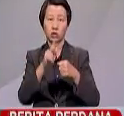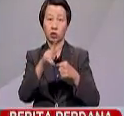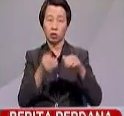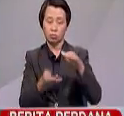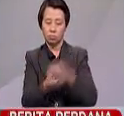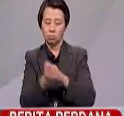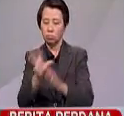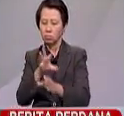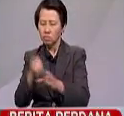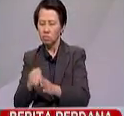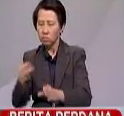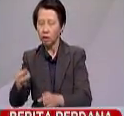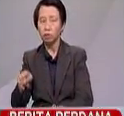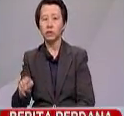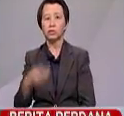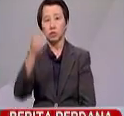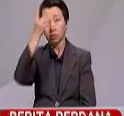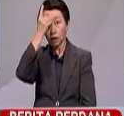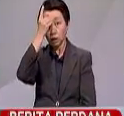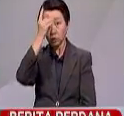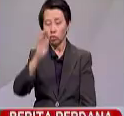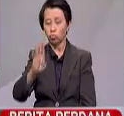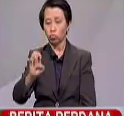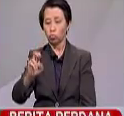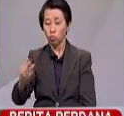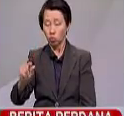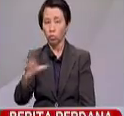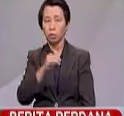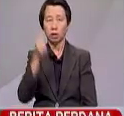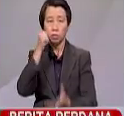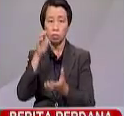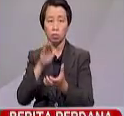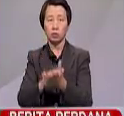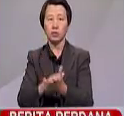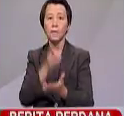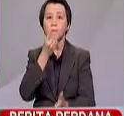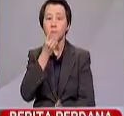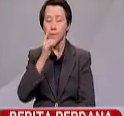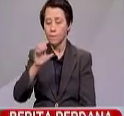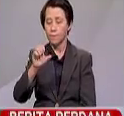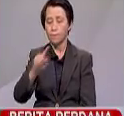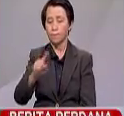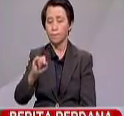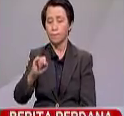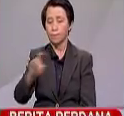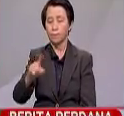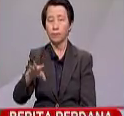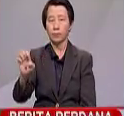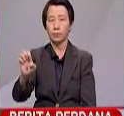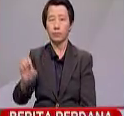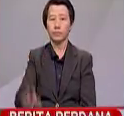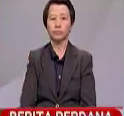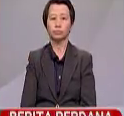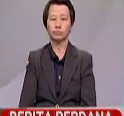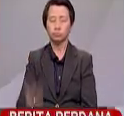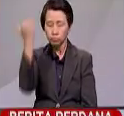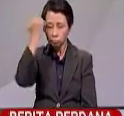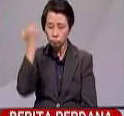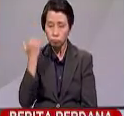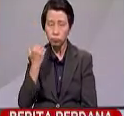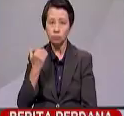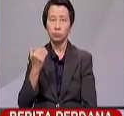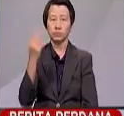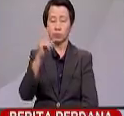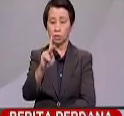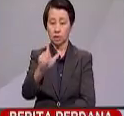membabitkan Ahli Parlimen Kinabatangan Datuk Seri Bung Mokhtar Radin dan isterinya Datin Seri Zizi AZ A. Samad. Perbicaraan di Mahkamah